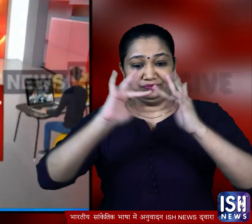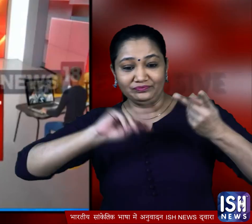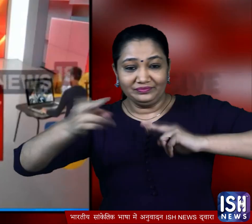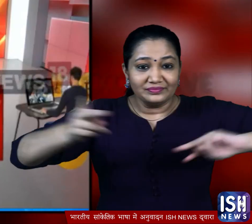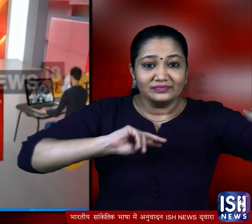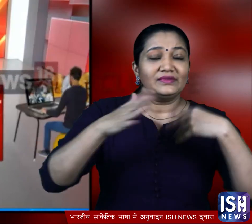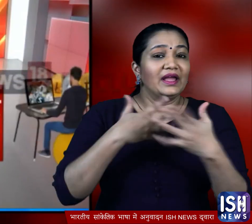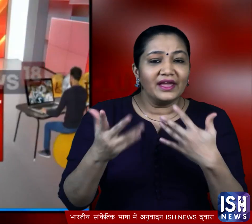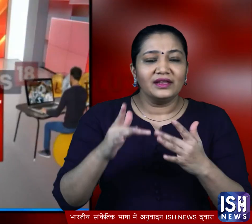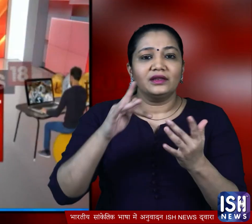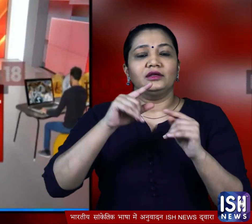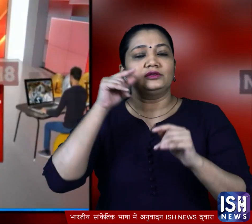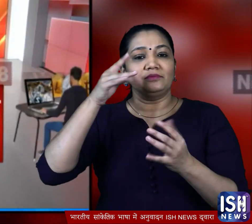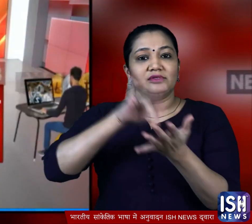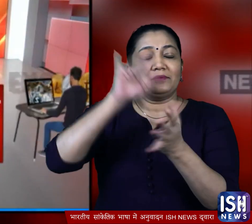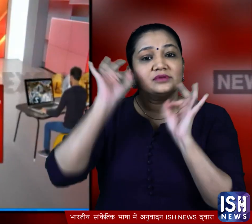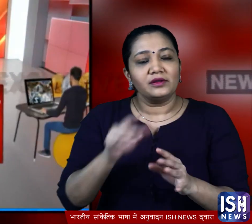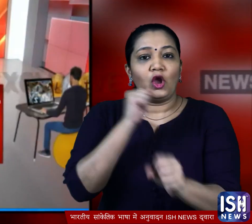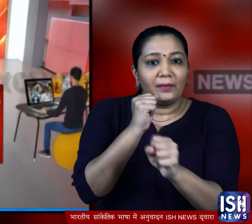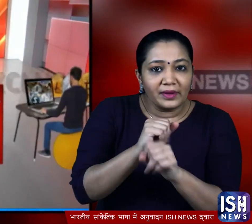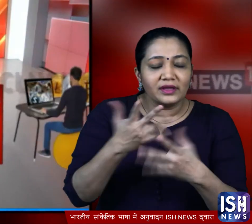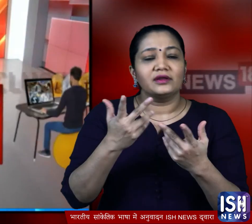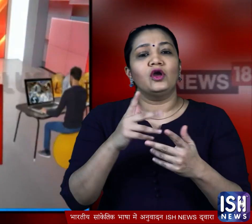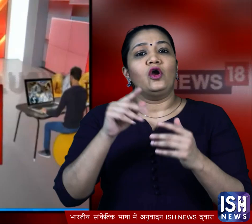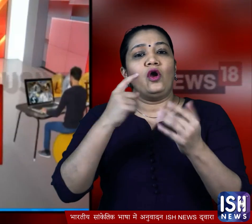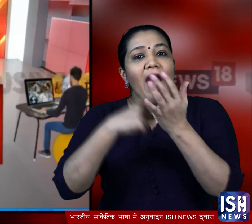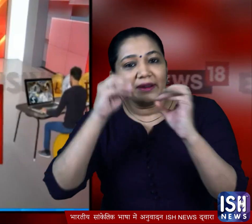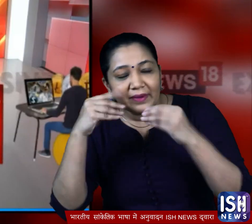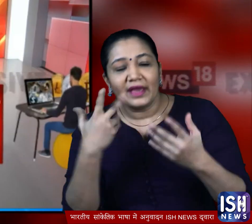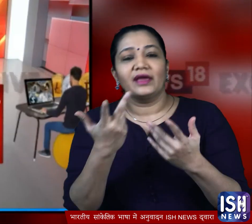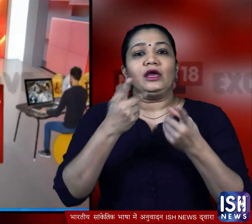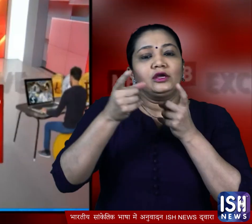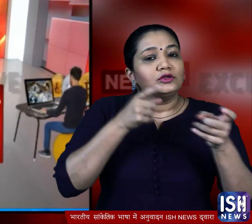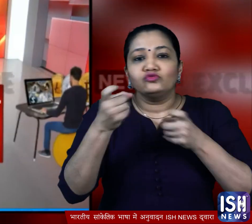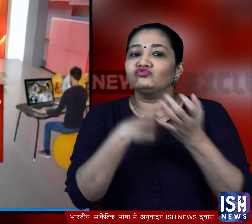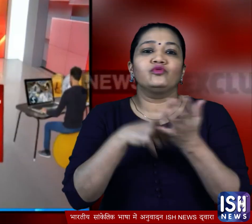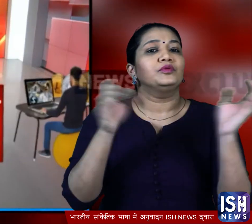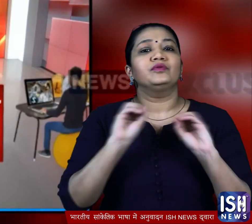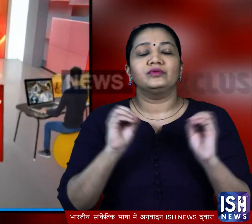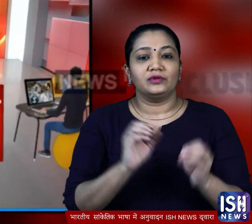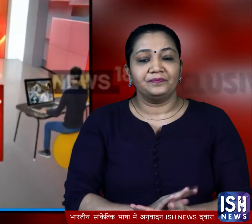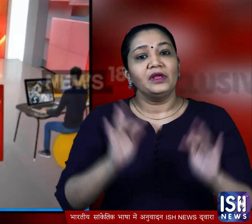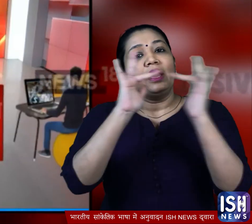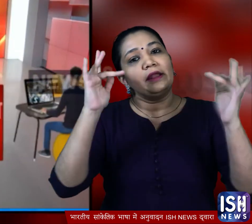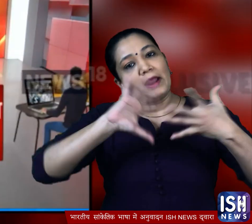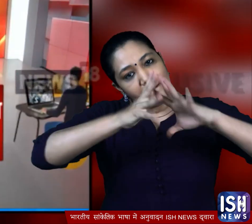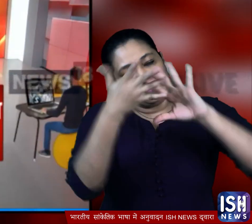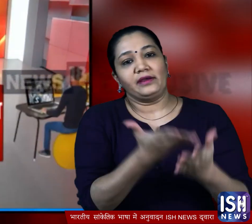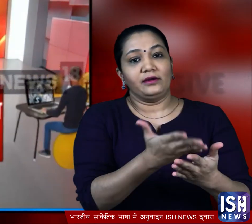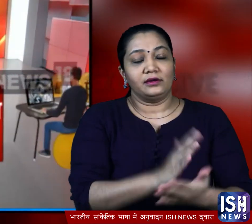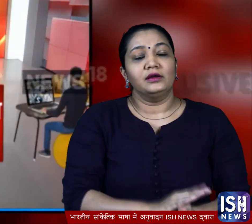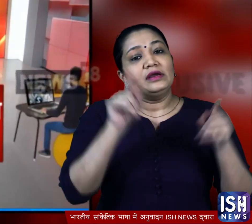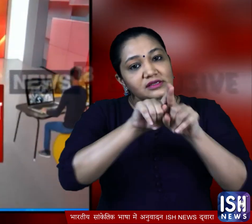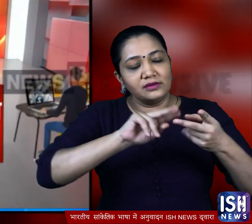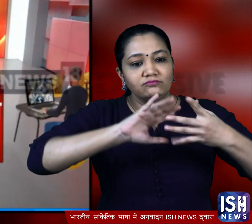क्रिप्टो करेंसी को कोई भी सेंट्रल अथॉरिटी, मतलब कि सरकार या समझ लीजिए कि रिजर्व बैंक, रेगुलेट नहीं करता है और इंटरनेट पर ही इसे बनाया जाता